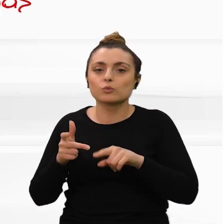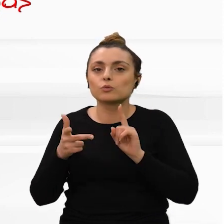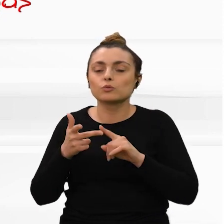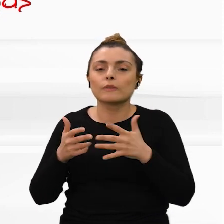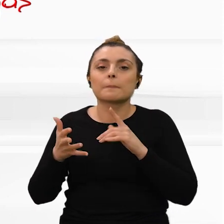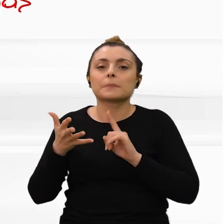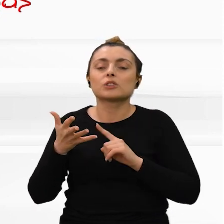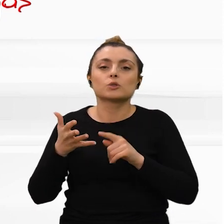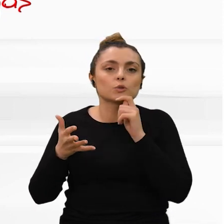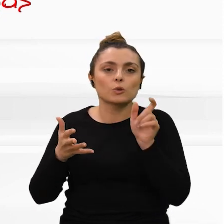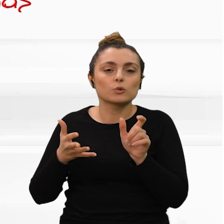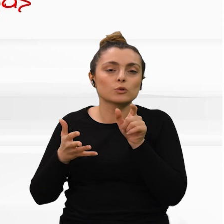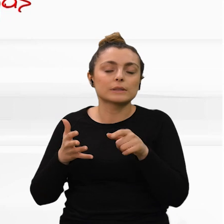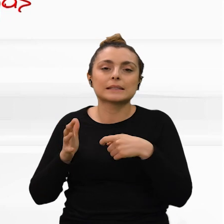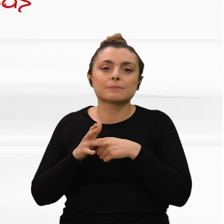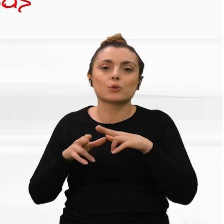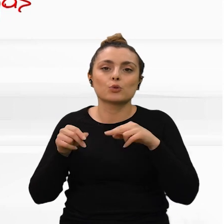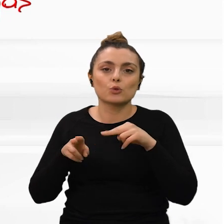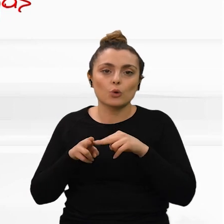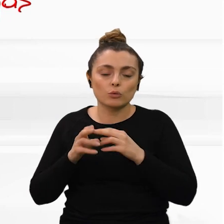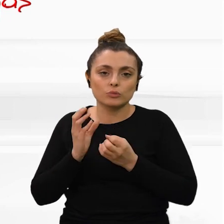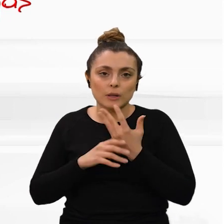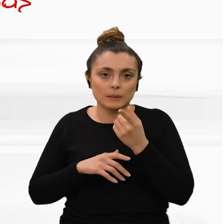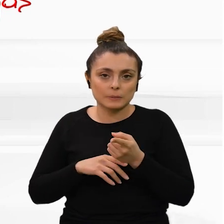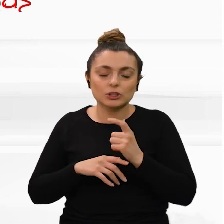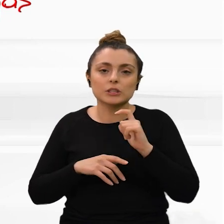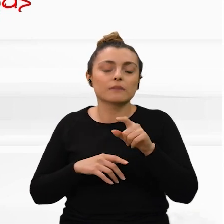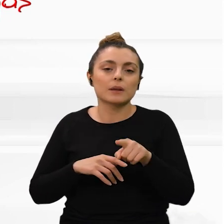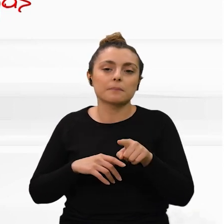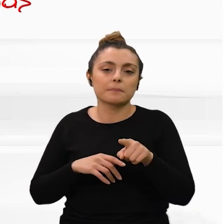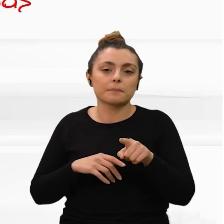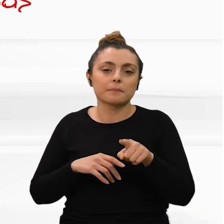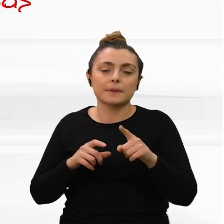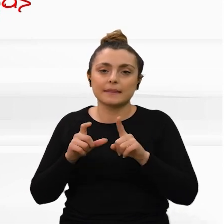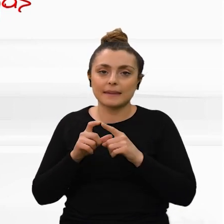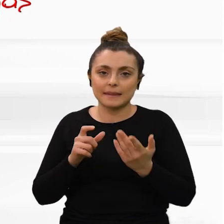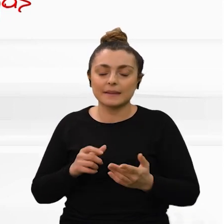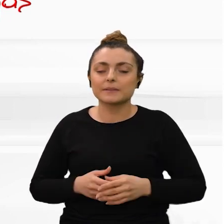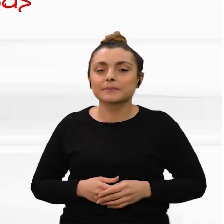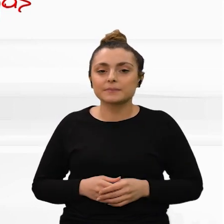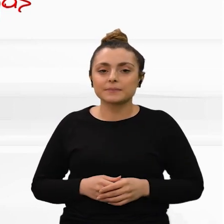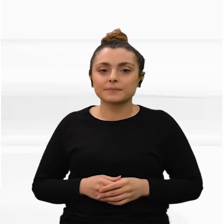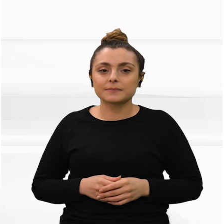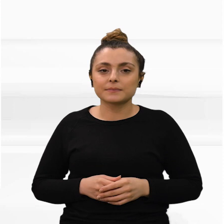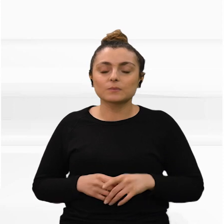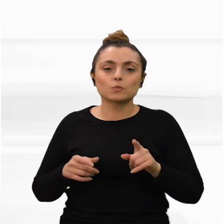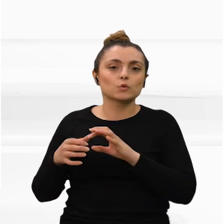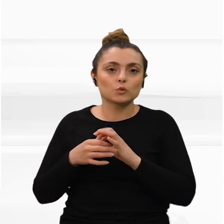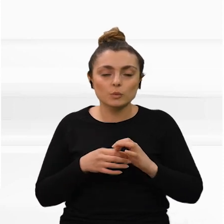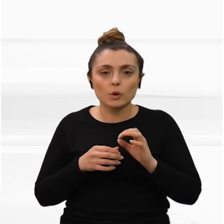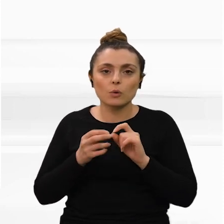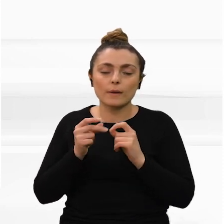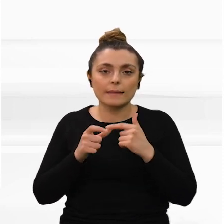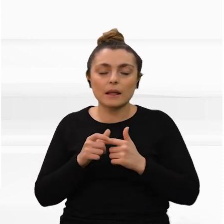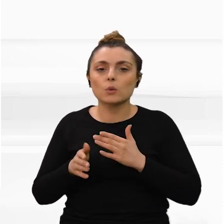3 GTA V sözcüklerimiz isim kökünden türemiştir cevabınız Dayı seçeneği bu